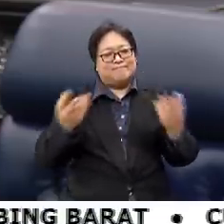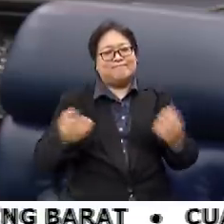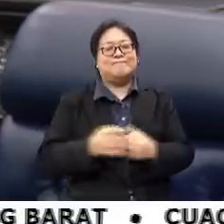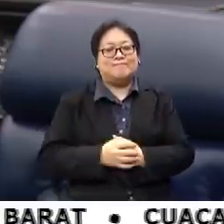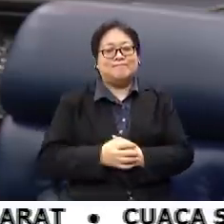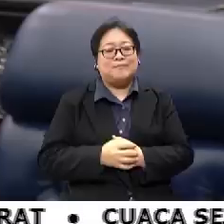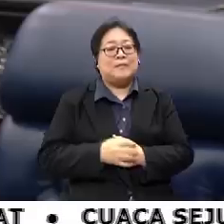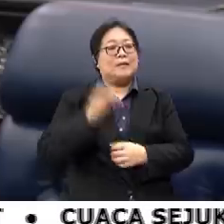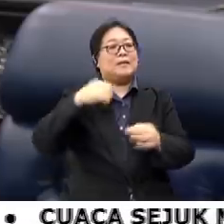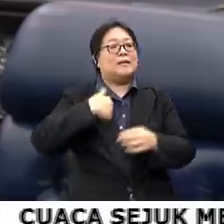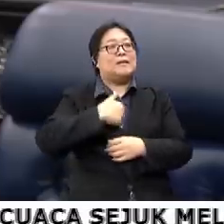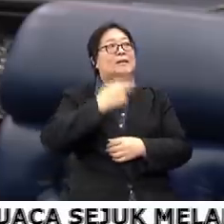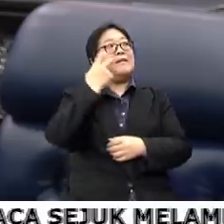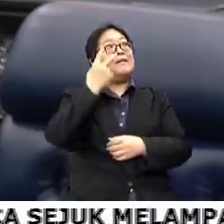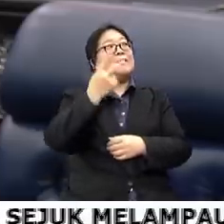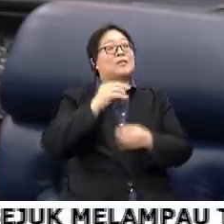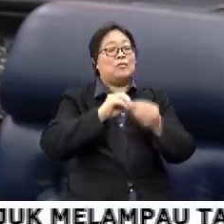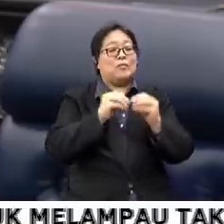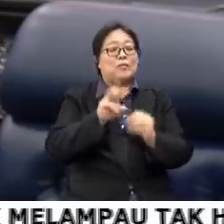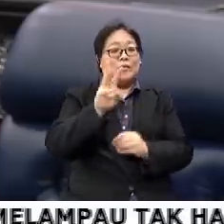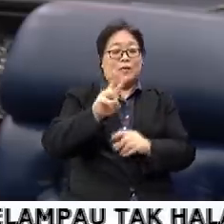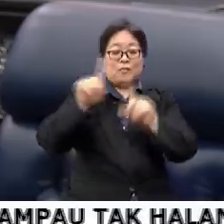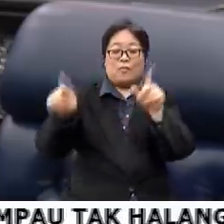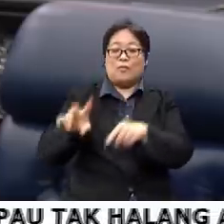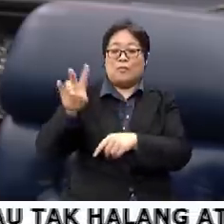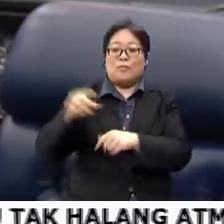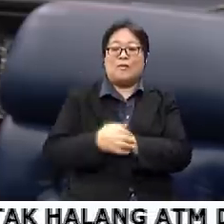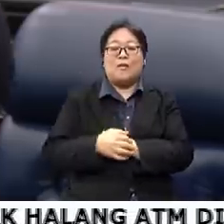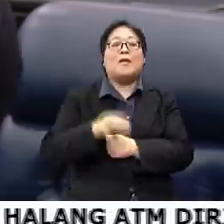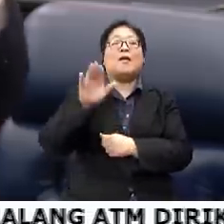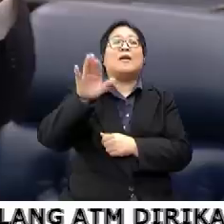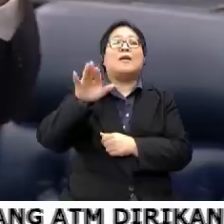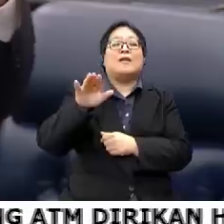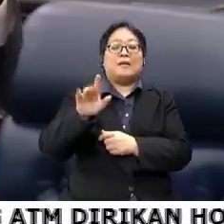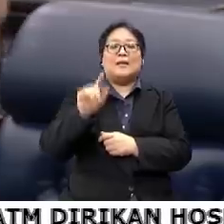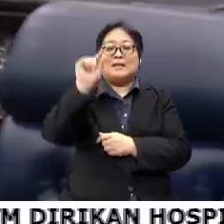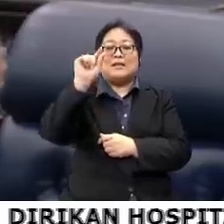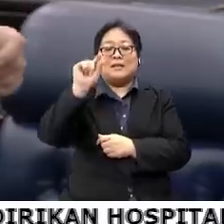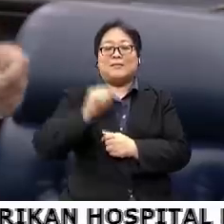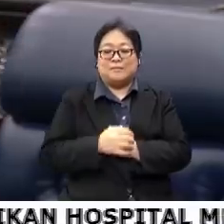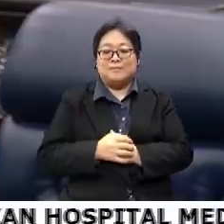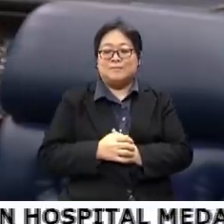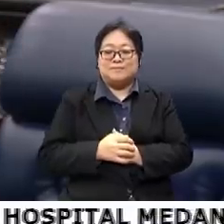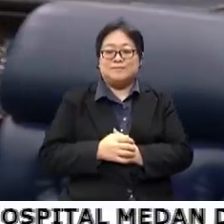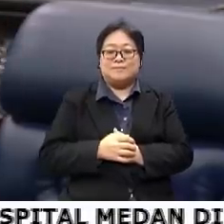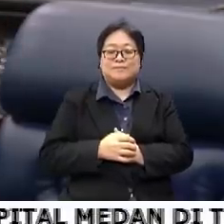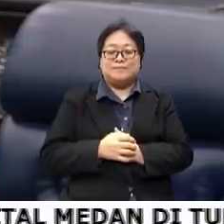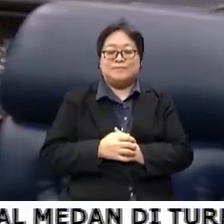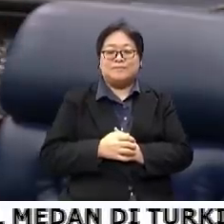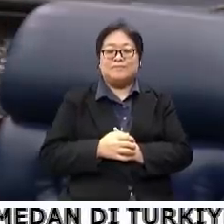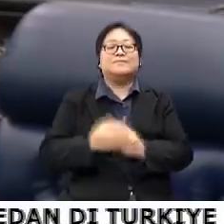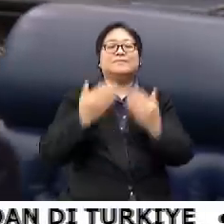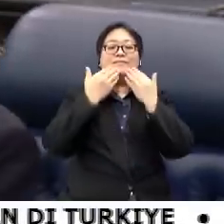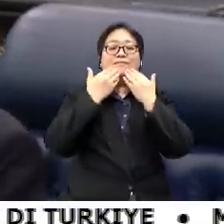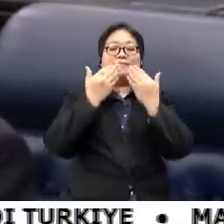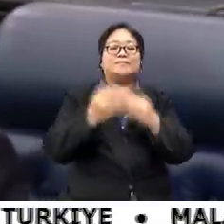ya, kalau kita lihat artikel 6-7 ini dilaksanakan boleh bukan masa politik. Ya. Terima